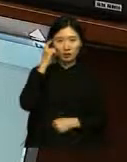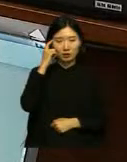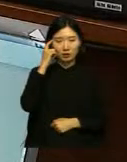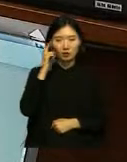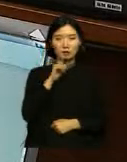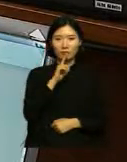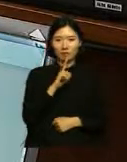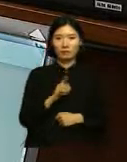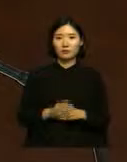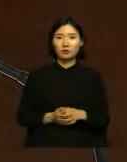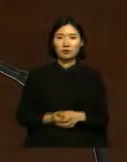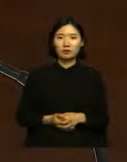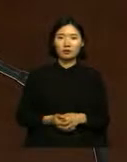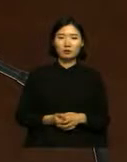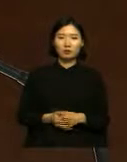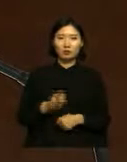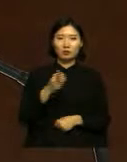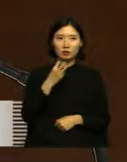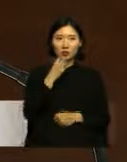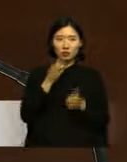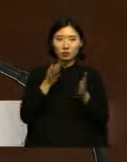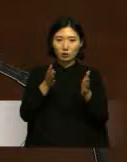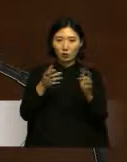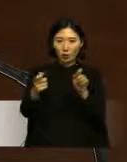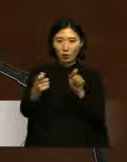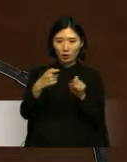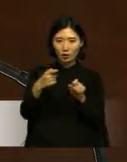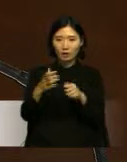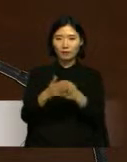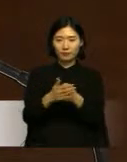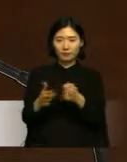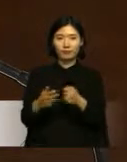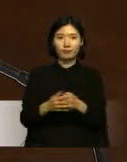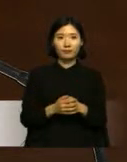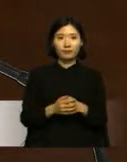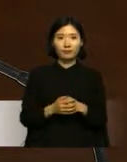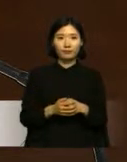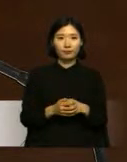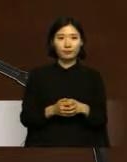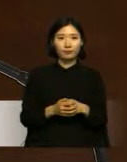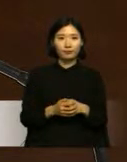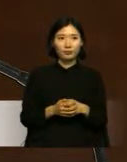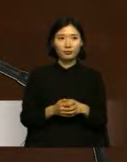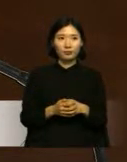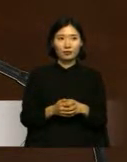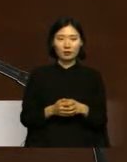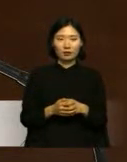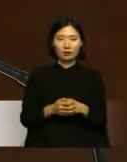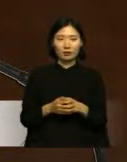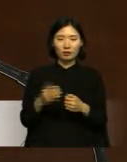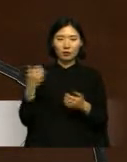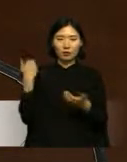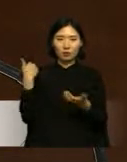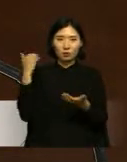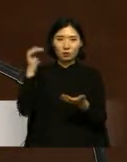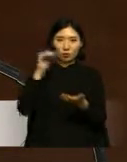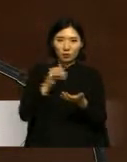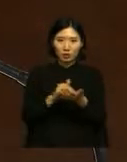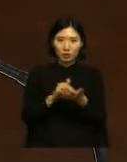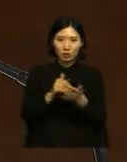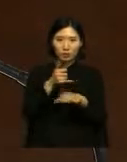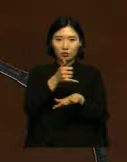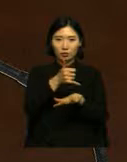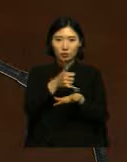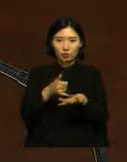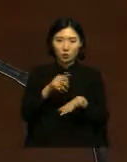입장입니다. 수도권에 가깝다 보니까 이제 우리 이제 뭐 기촌 이런 게 많잖아요. 거기도 한번